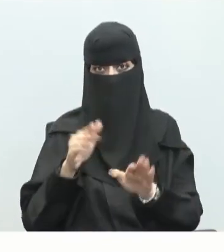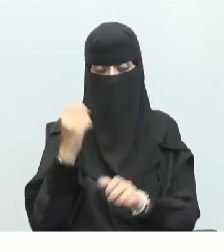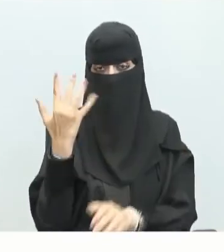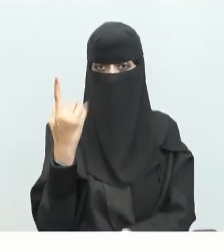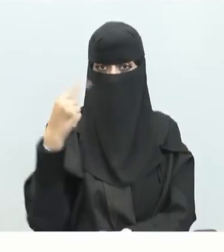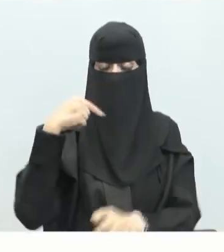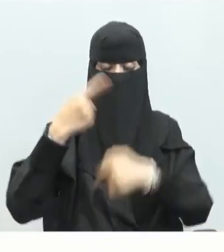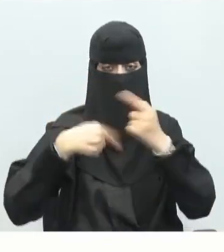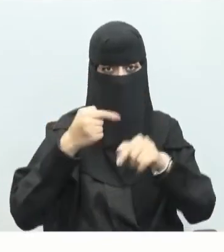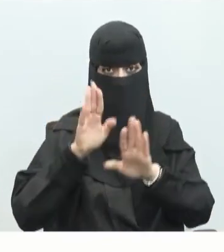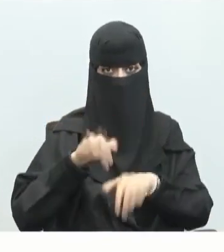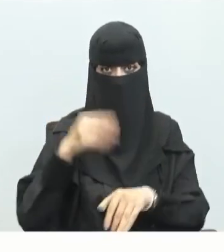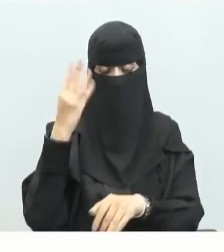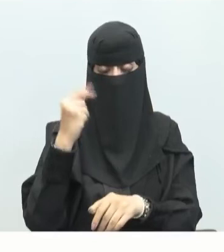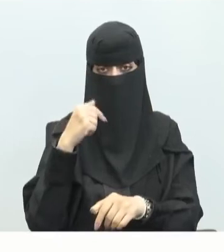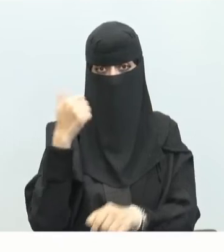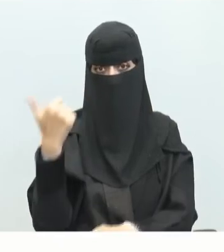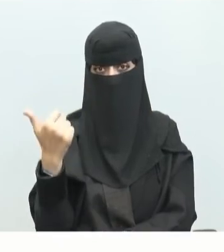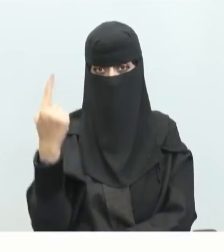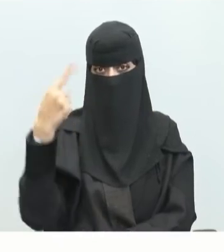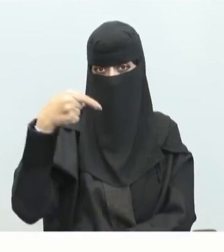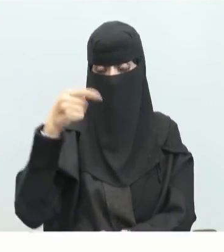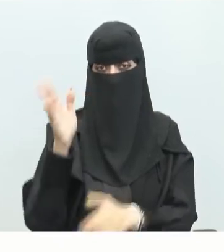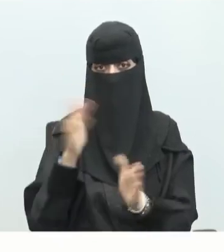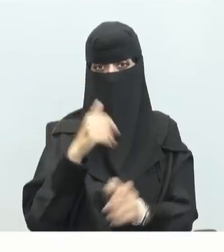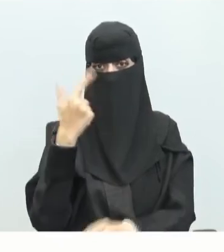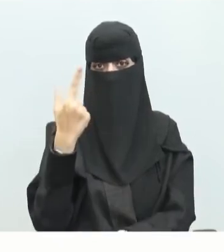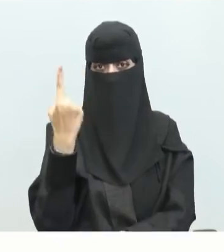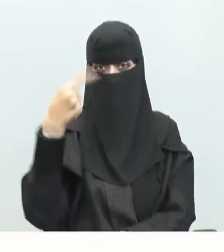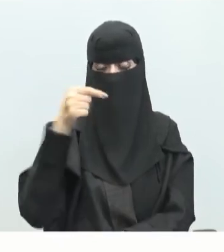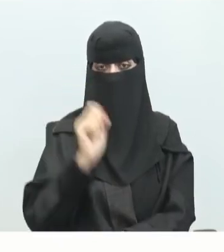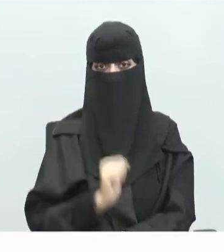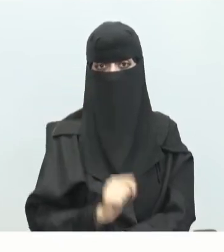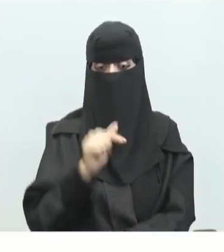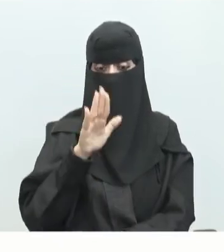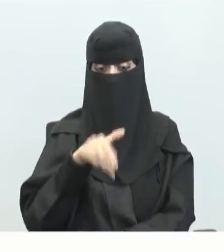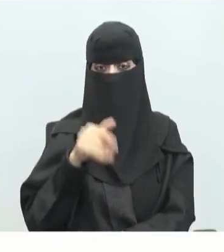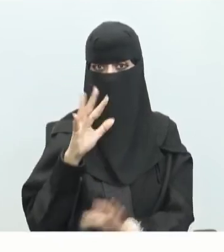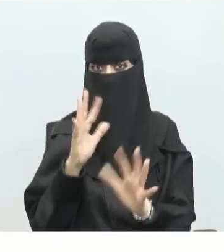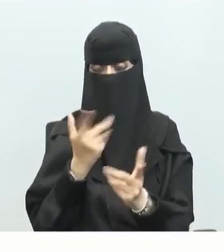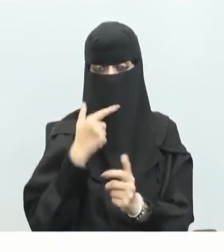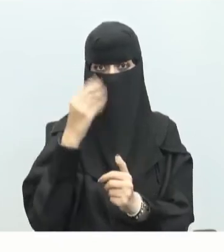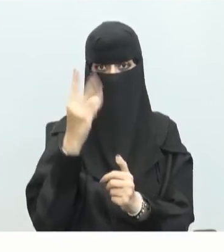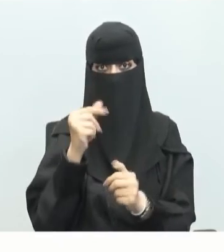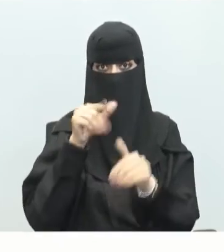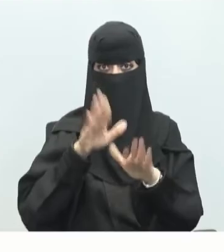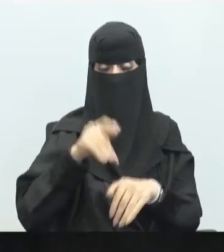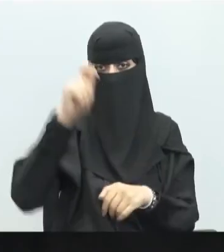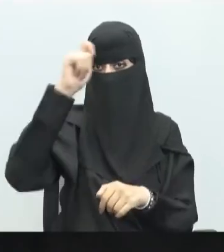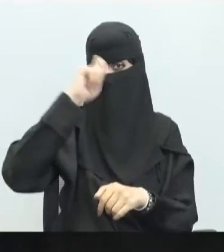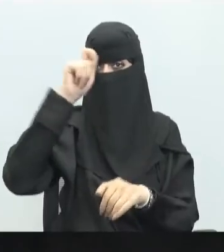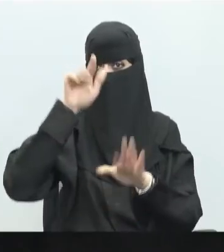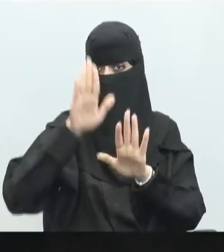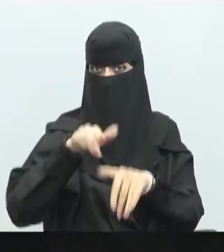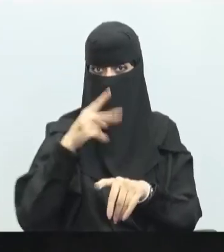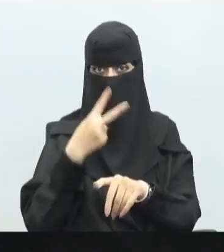نكمل العدد 16 17 اذا كم عدد الاشياء او القبعات التي